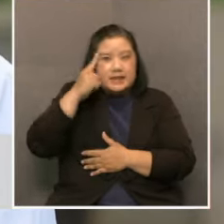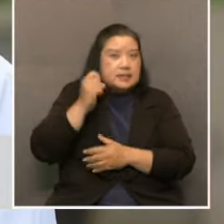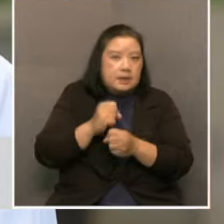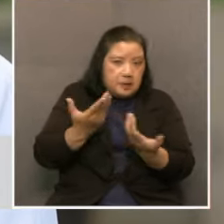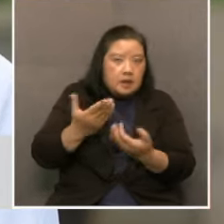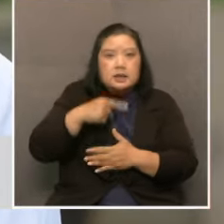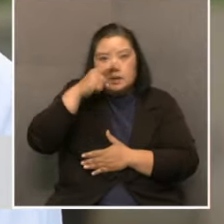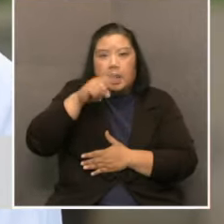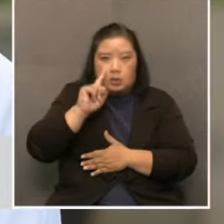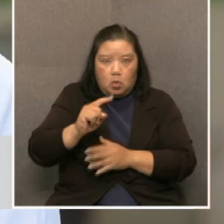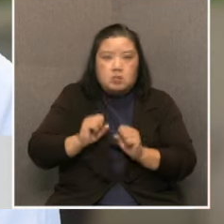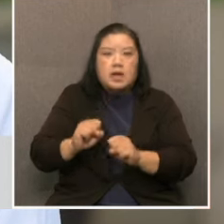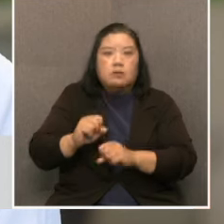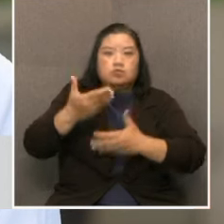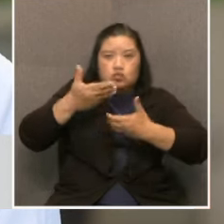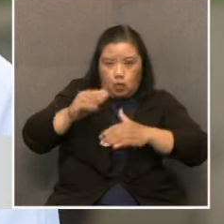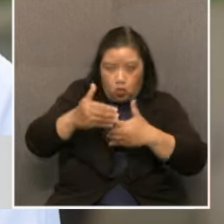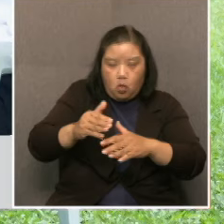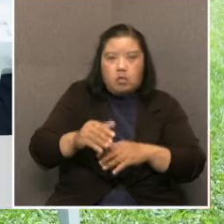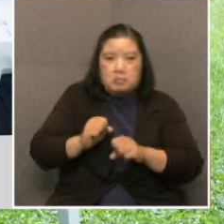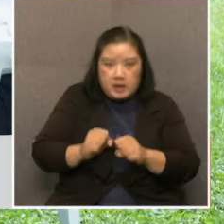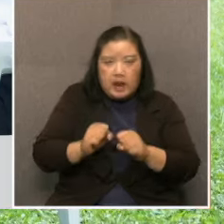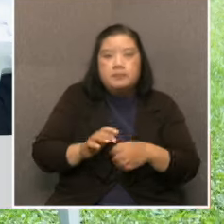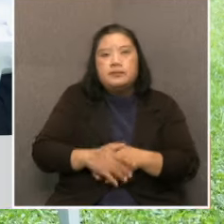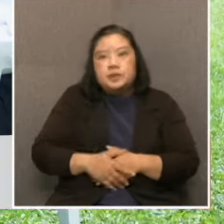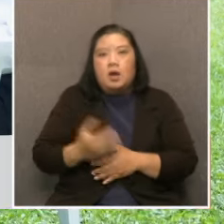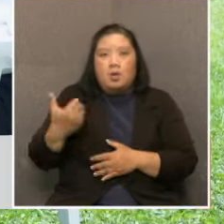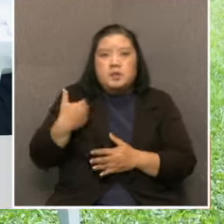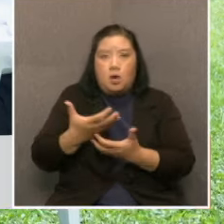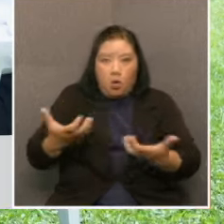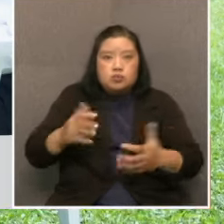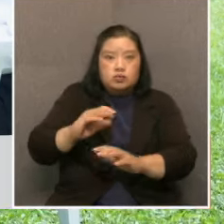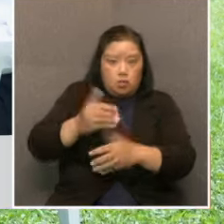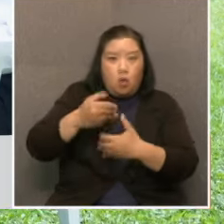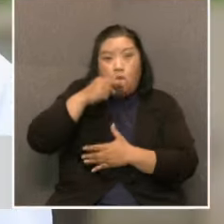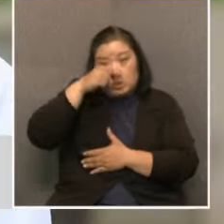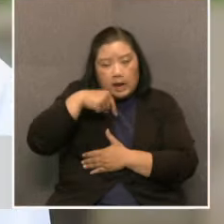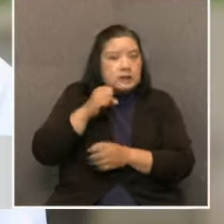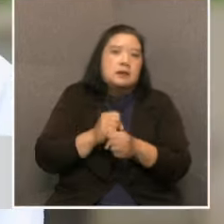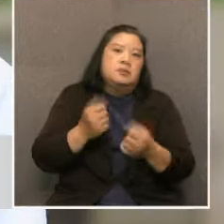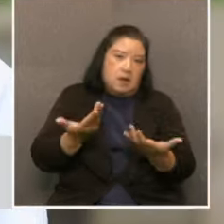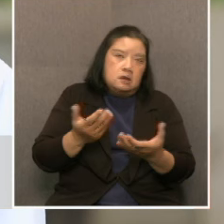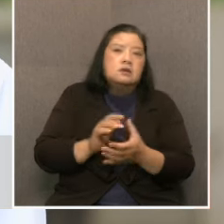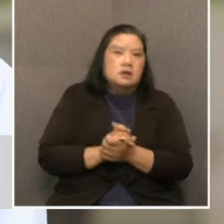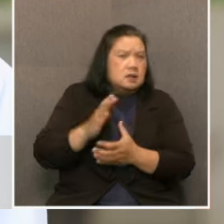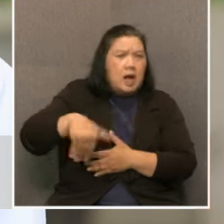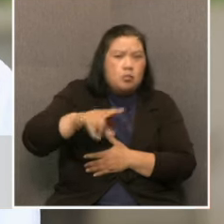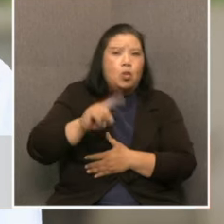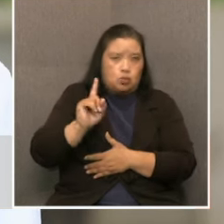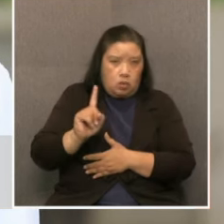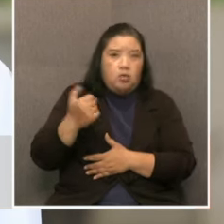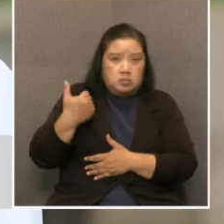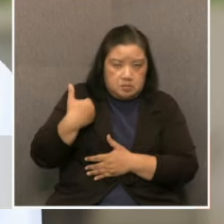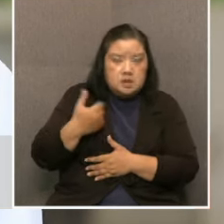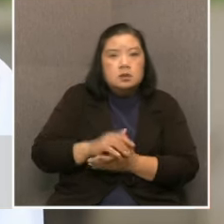กที่เหลืออยู่ยังไงจะกระตุ้นการเข้าประเทศ ครับ ให้ได้รายได้มูลค่าเพิ่มคือต้องไปเปิดตลาดต้องไปเจร